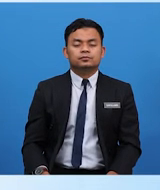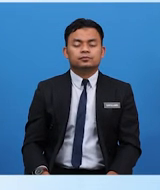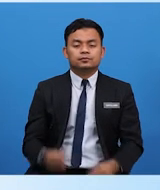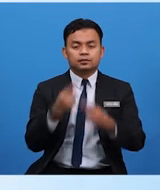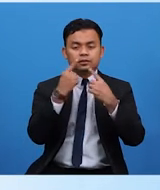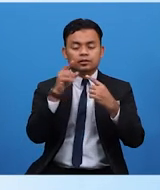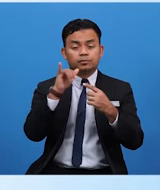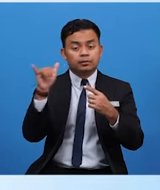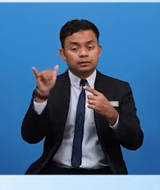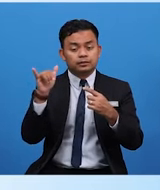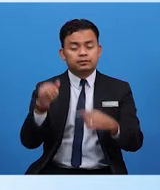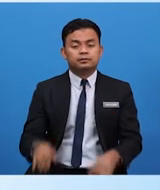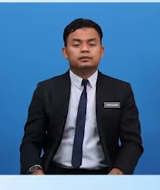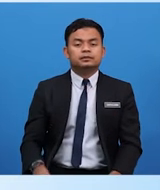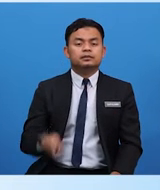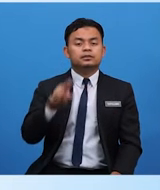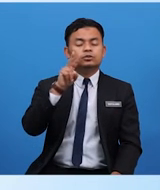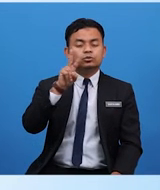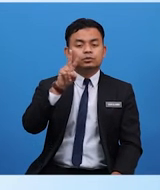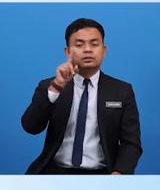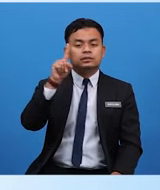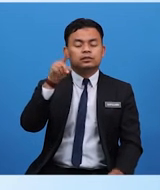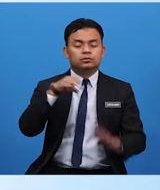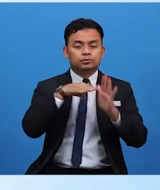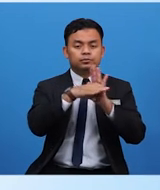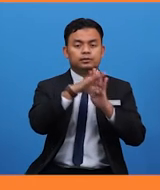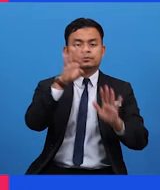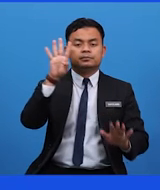coba nya ialah 2 1/4